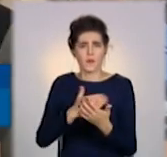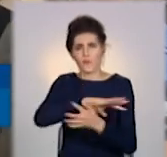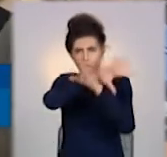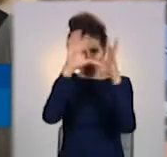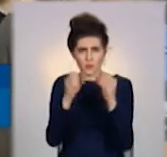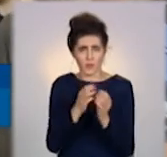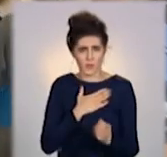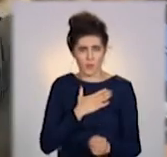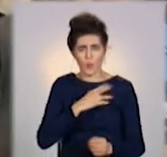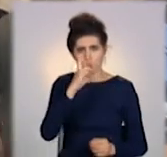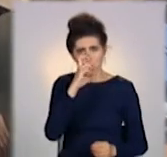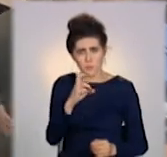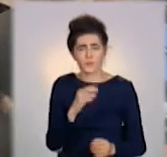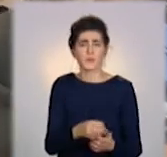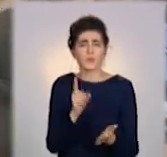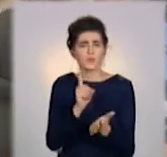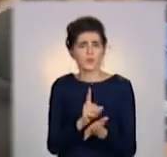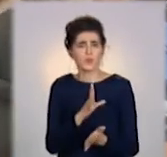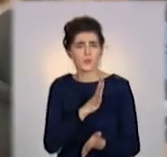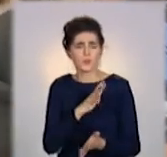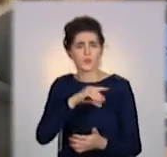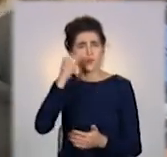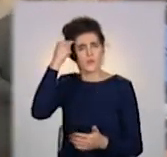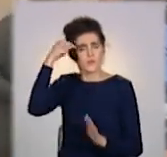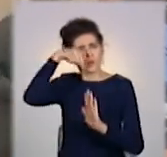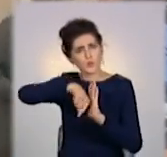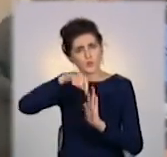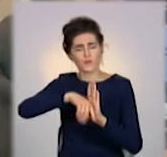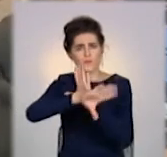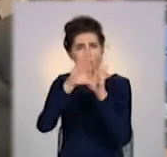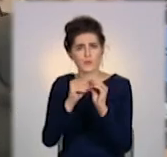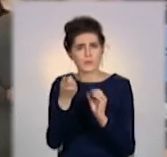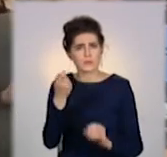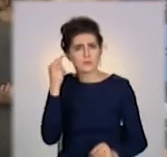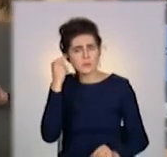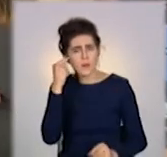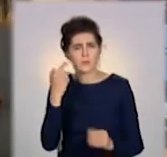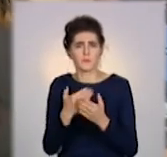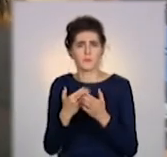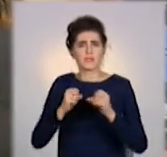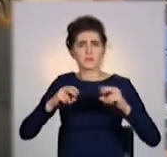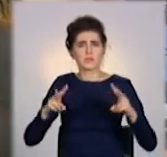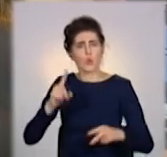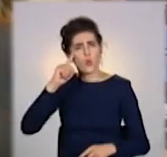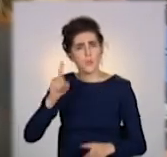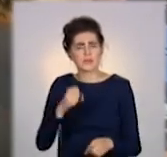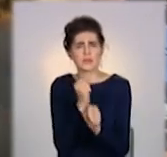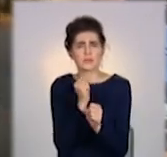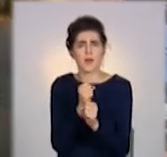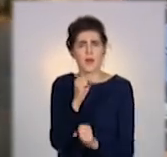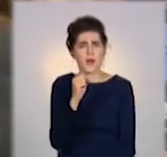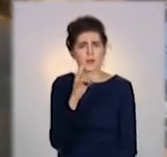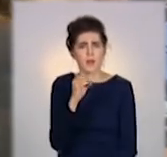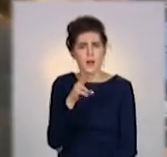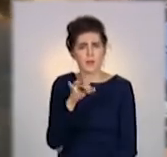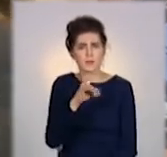державі, які є ресурси людські, технічні і так далі, я б дійсно провів би аналіз існуючих громадських